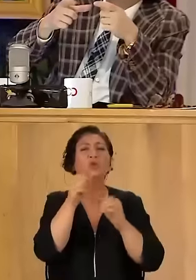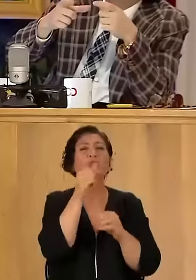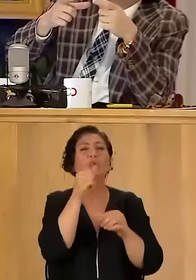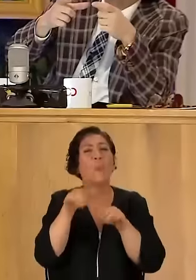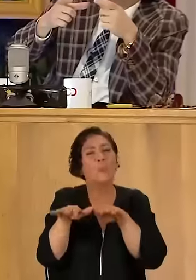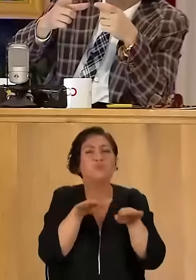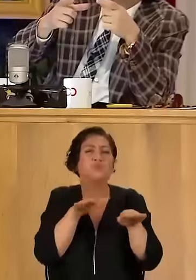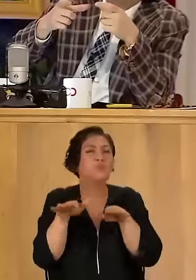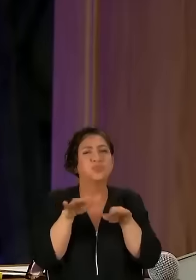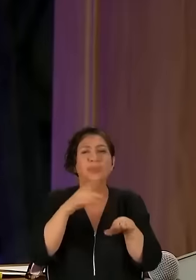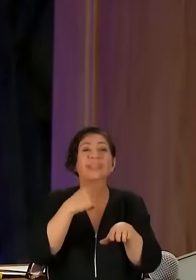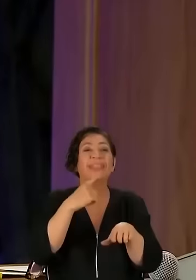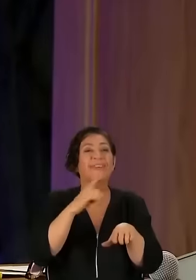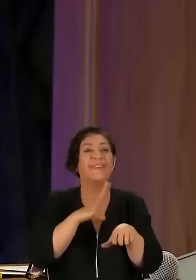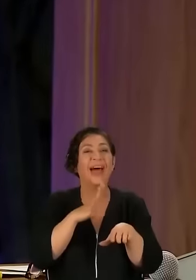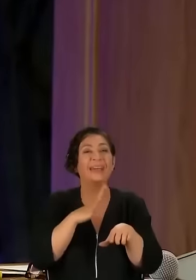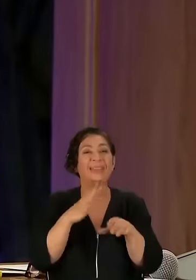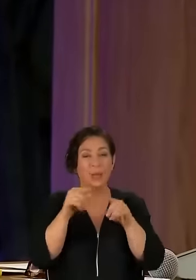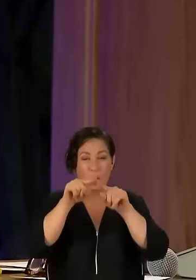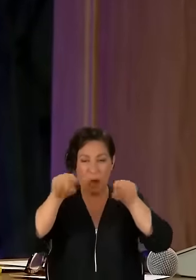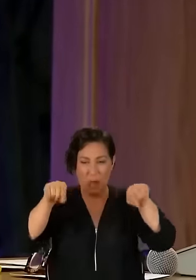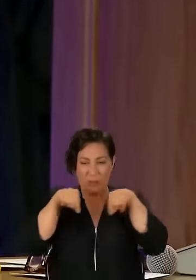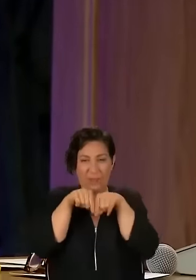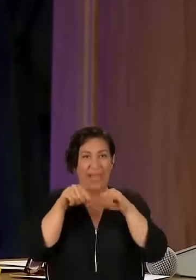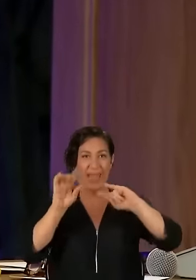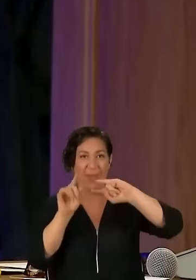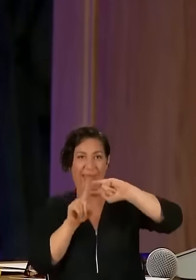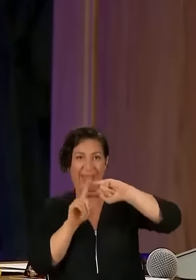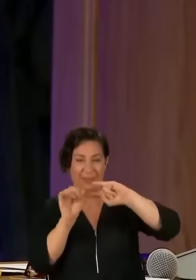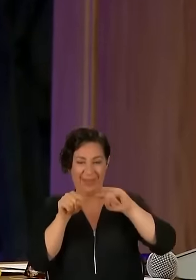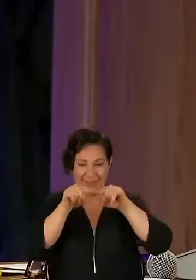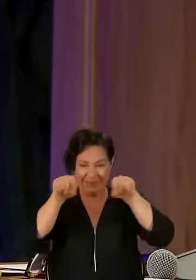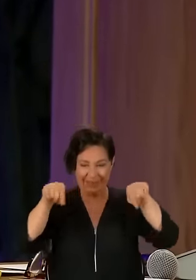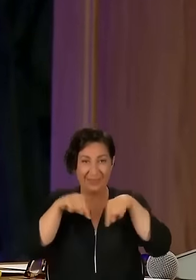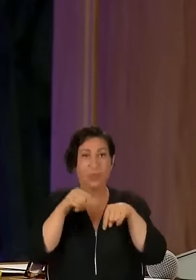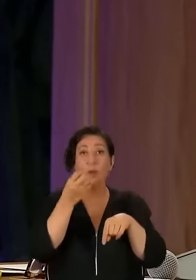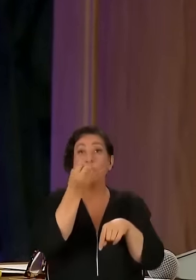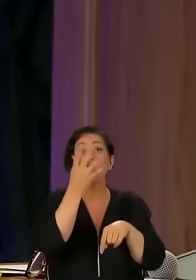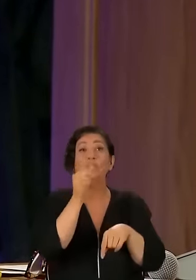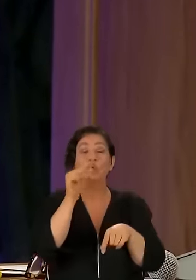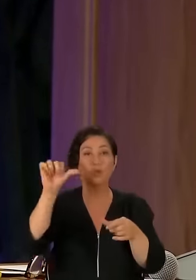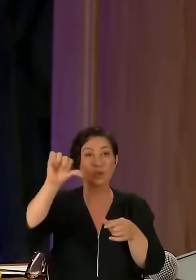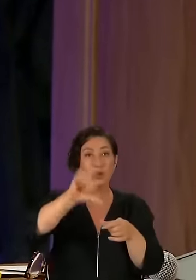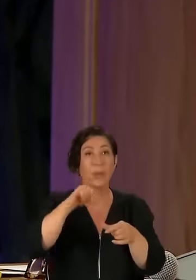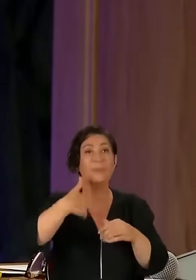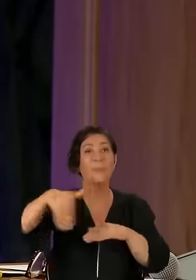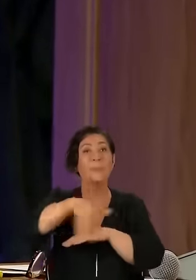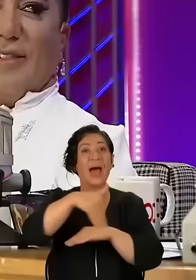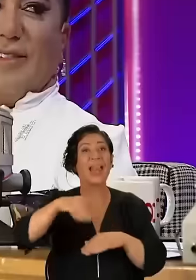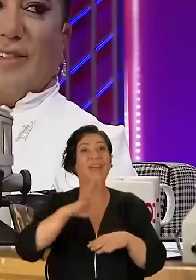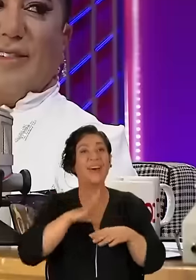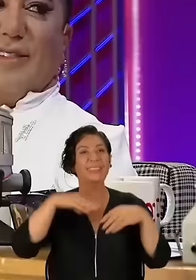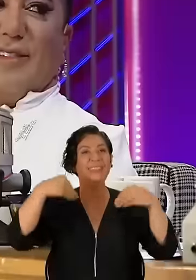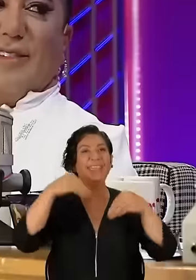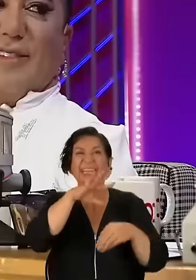muhallebisi. Su muhallebisi vardı, köşelidir böyle ama ve lakin gül suyu dökülür. Bizim mahallede hep ondan